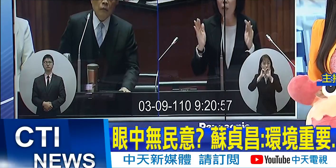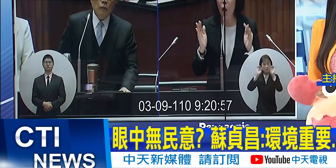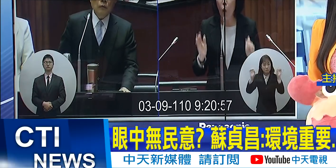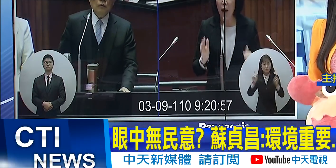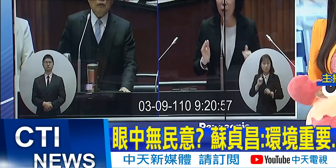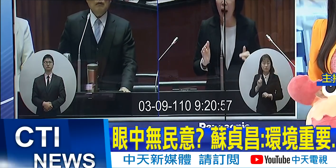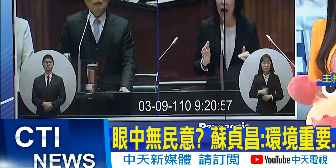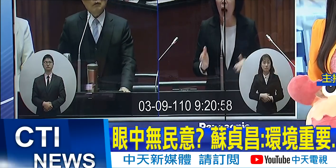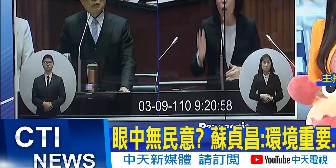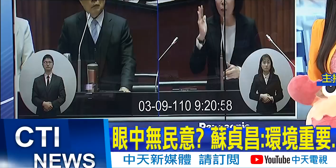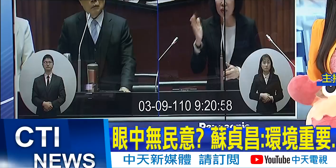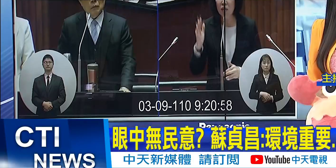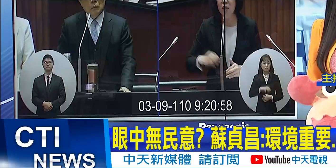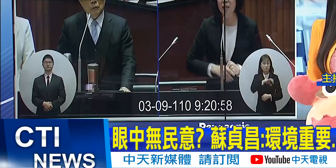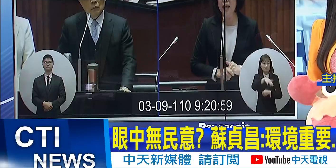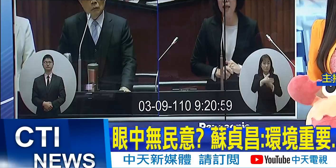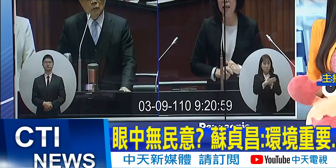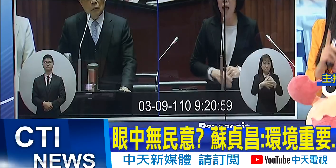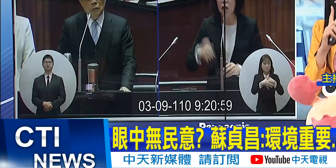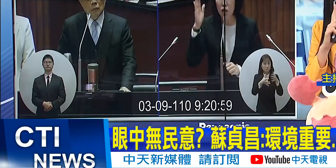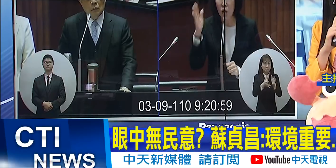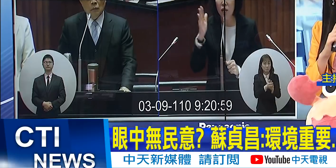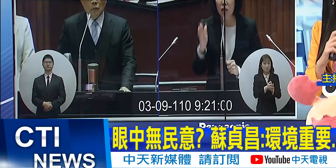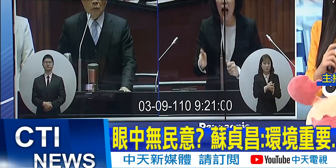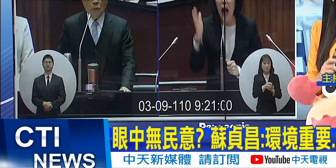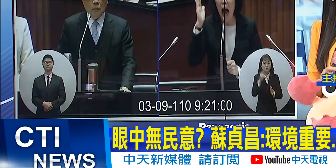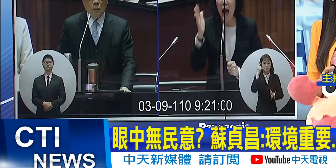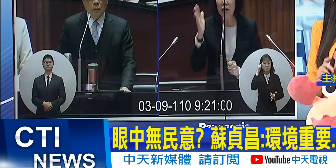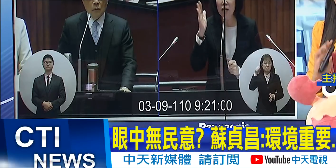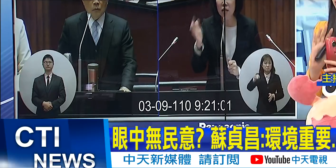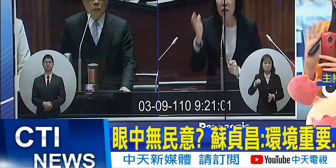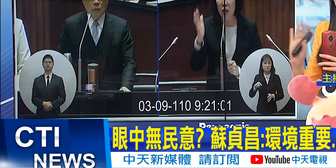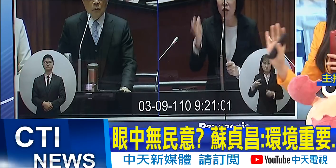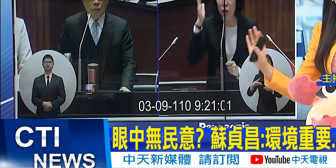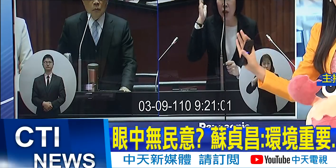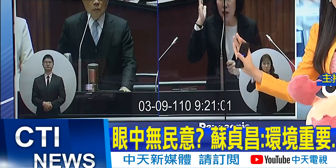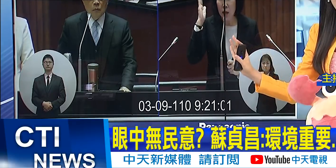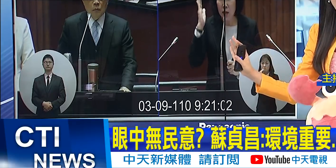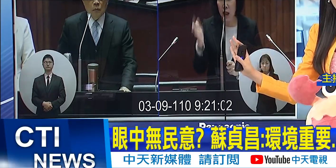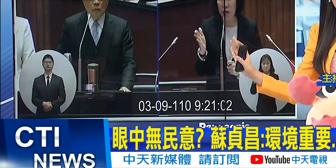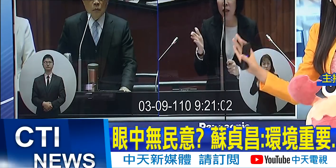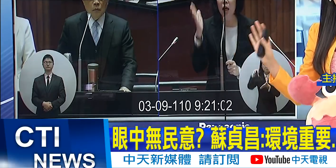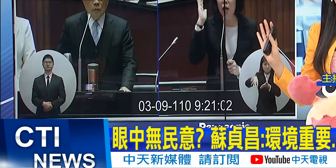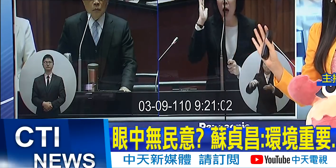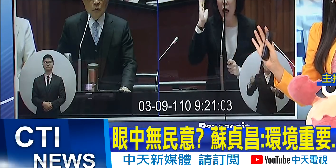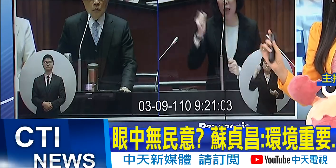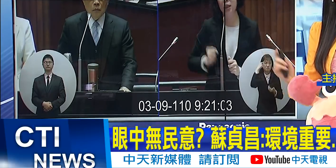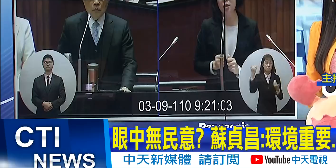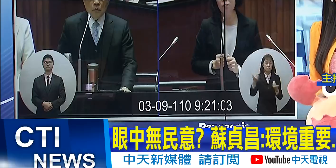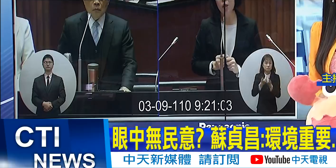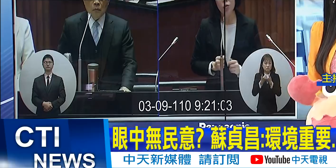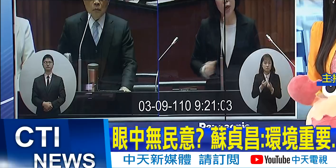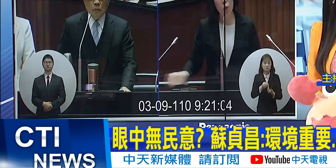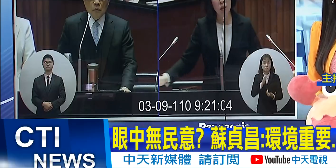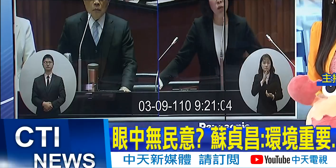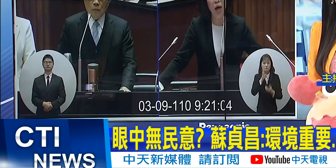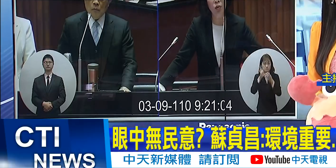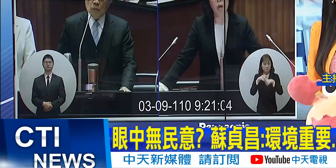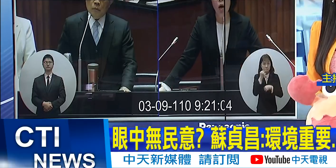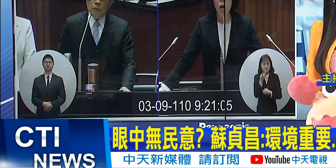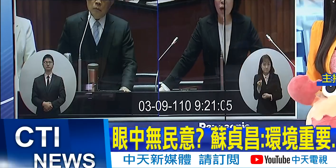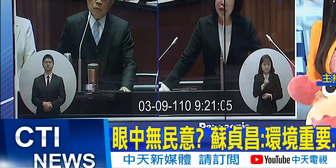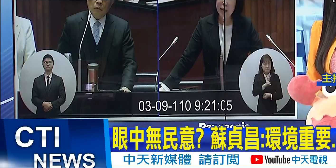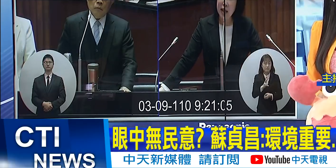加500万吨燃煤，而燃煤是唯一的备案，难道没有其他备案吗？有没有可能重启核四